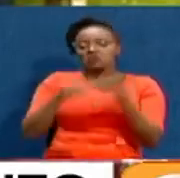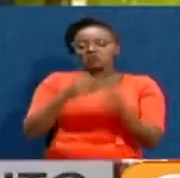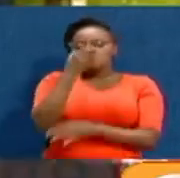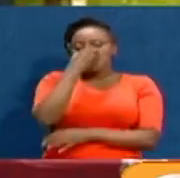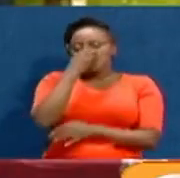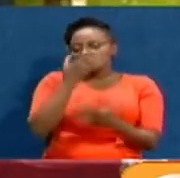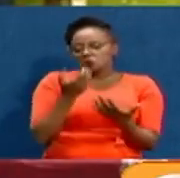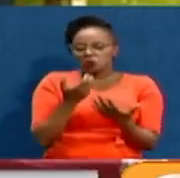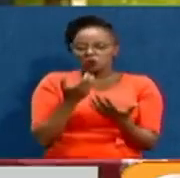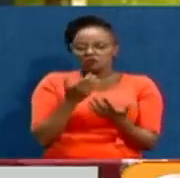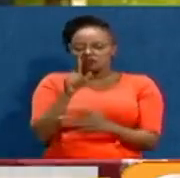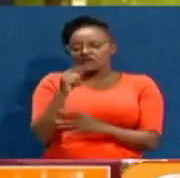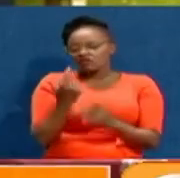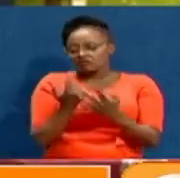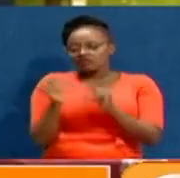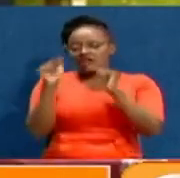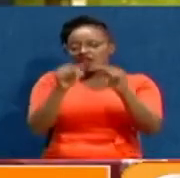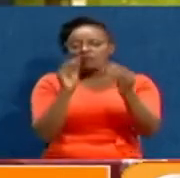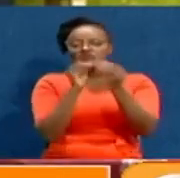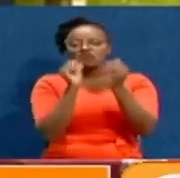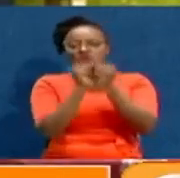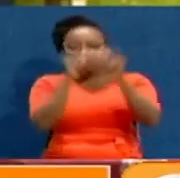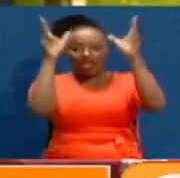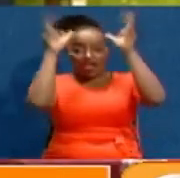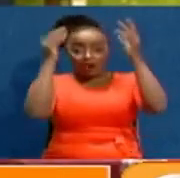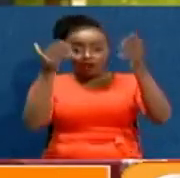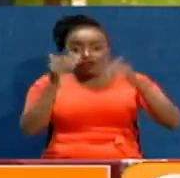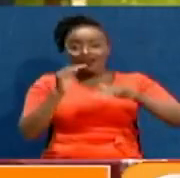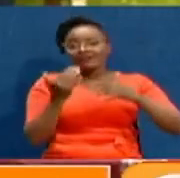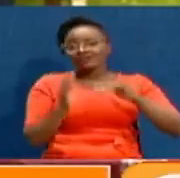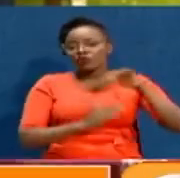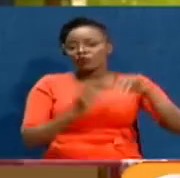Ruto is coming to meet demons at Bomas.